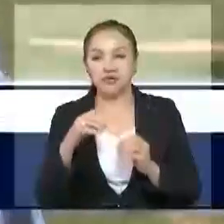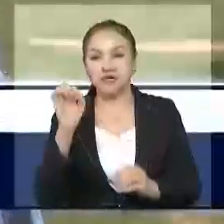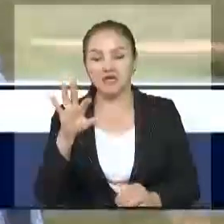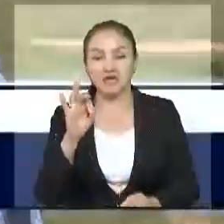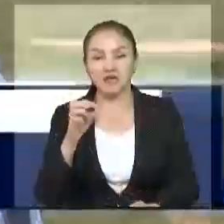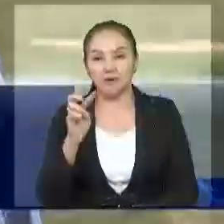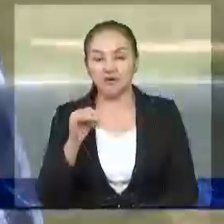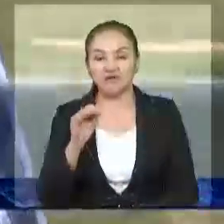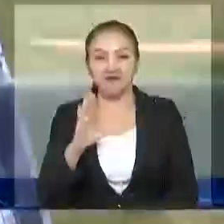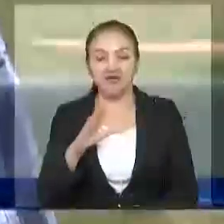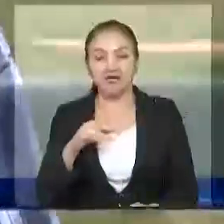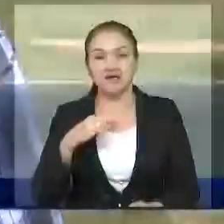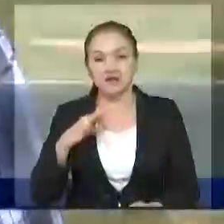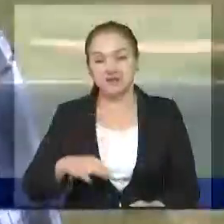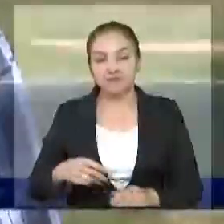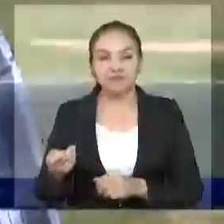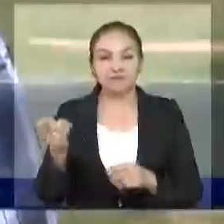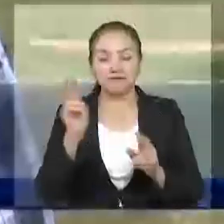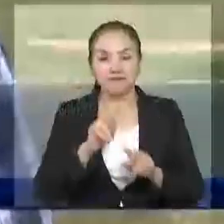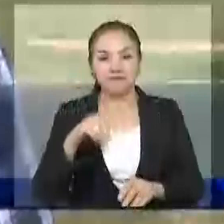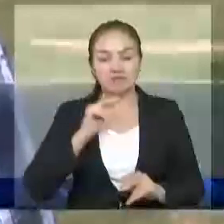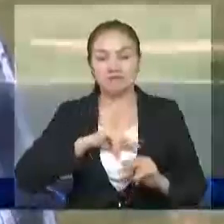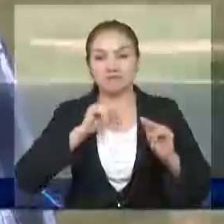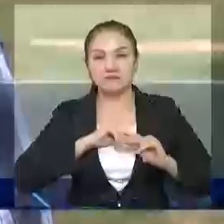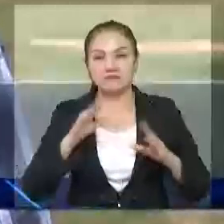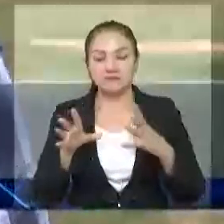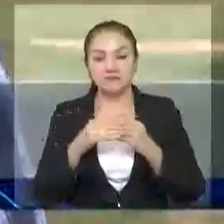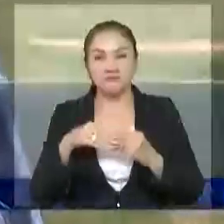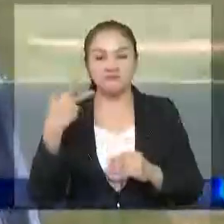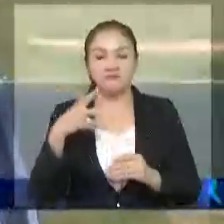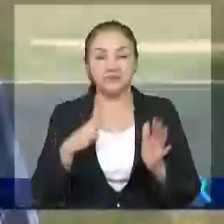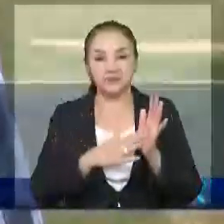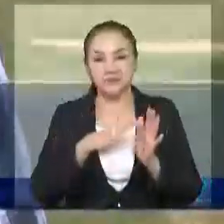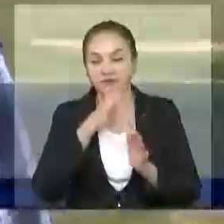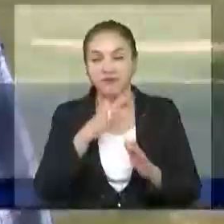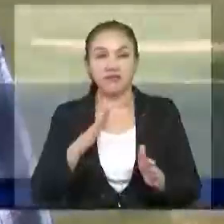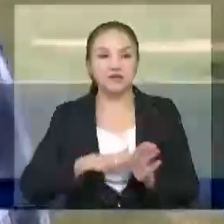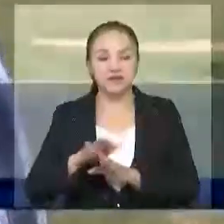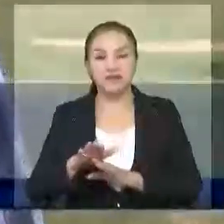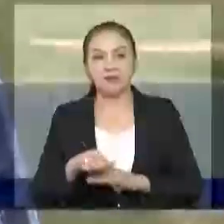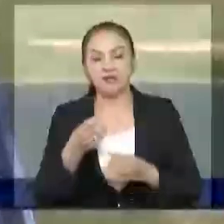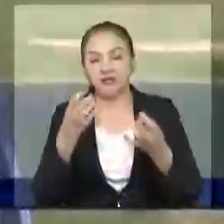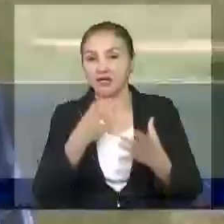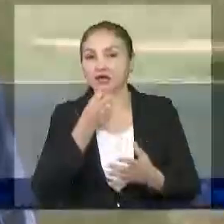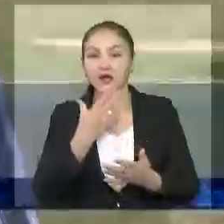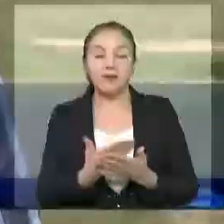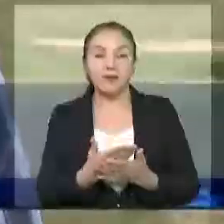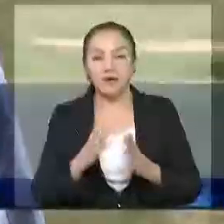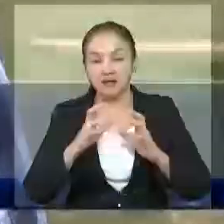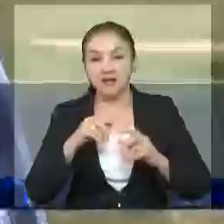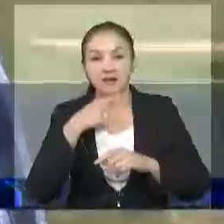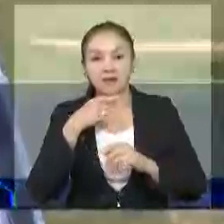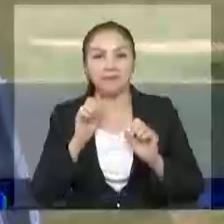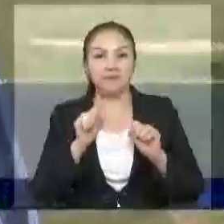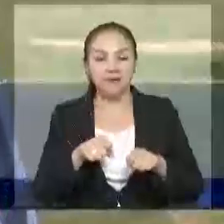бізге Аманғос Сансызбайұлы жұмысқа келді. Биыл бірге жұмыс істеп келе жатқанымызға 39 жыл толады. Бұл кісі жайлы тек жақсы дүниелерді айта